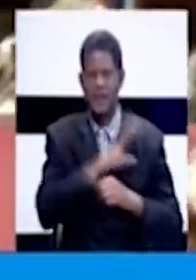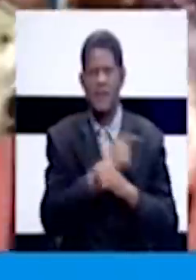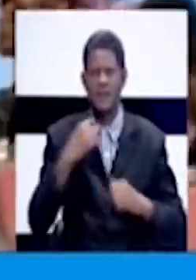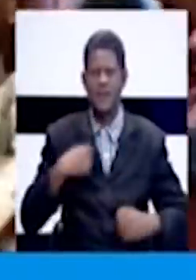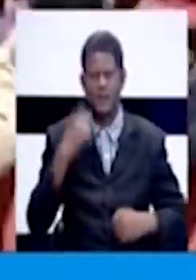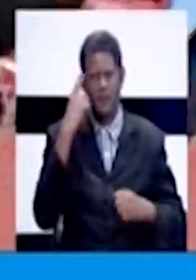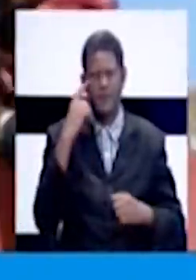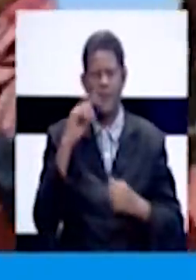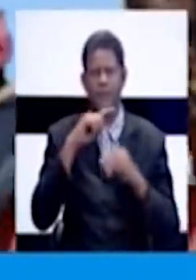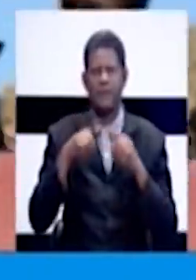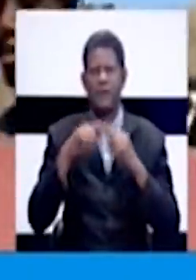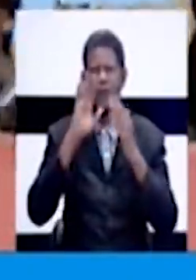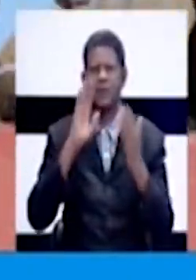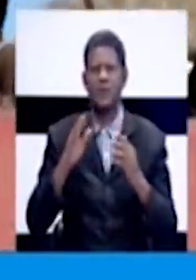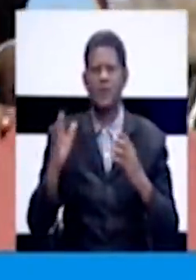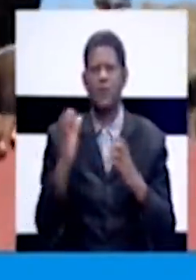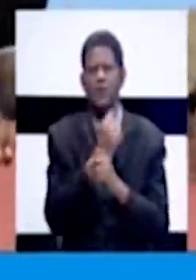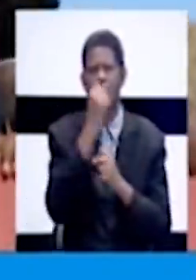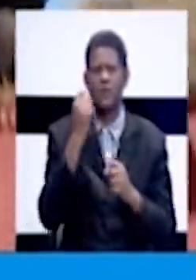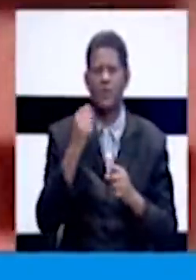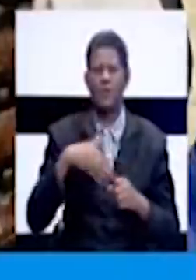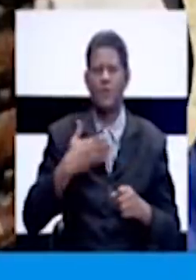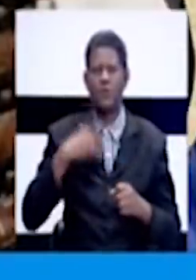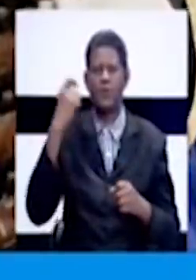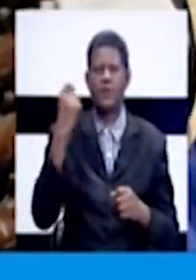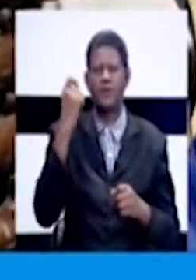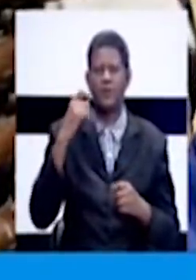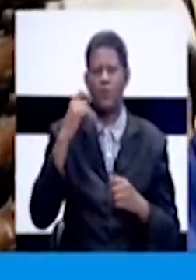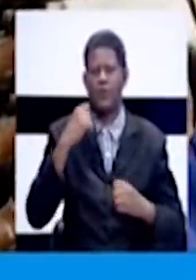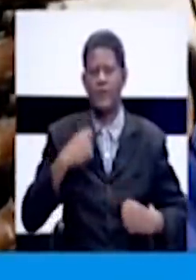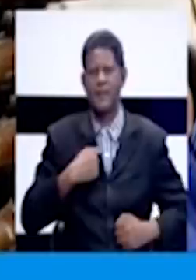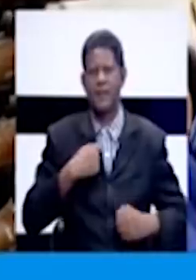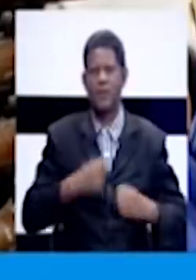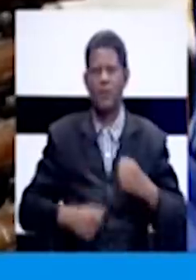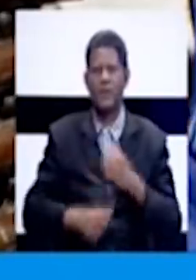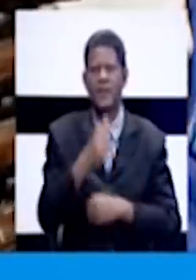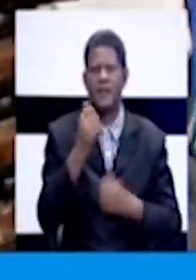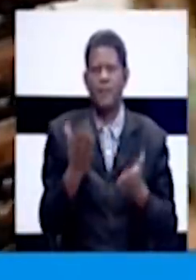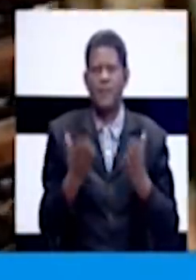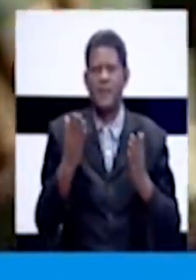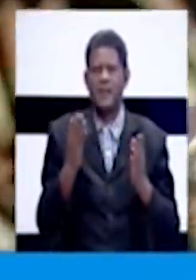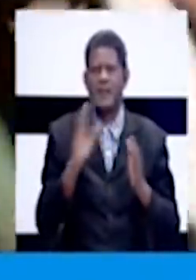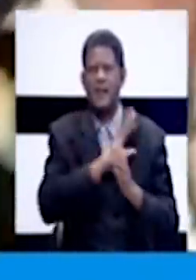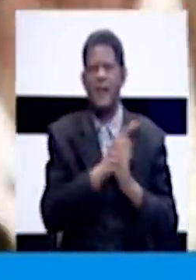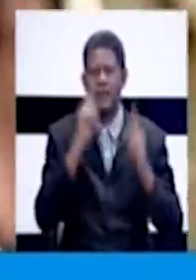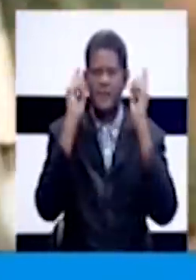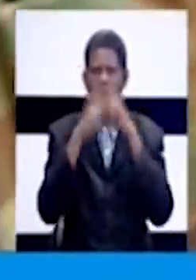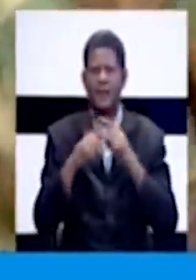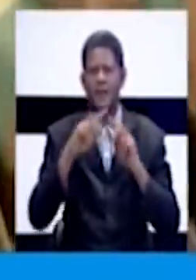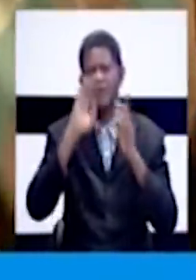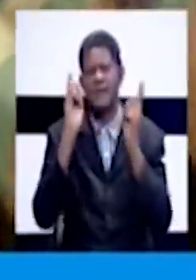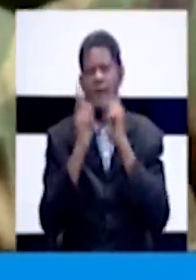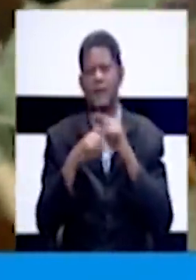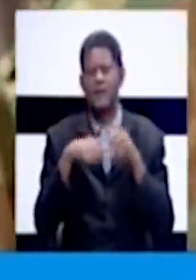ኣብ ዝተፈላለዩ ግንባራት ዝሓፍሶ ዘሎ ዘሕብን ዓወትን ወታደራዊ መጥቃዕትን ሚዛን ሓይሊ ፀላኢ ይዛባዕ ከም ዘሎ